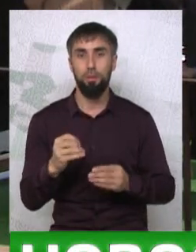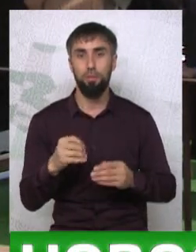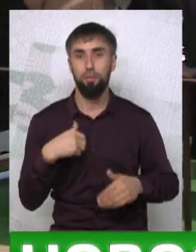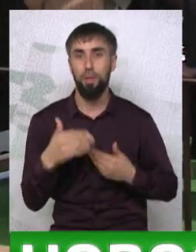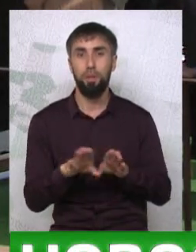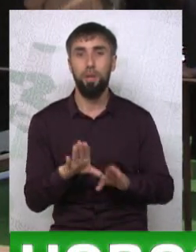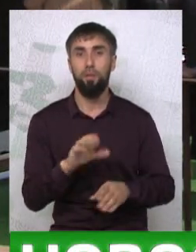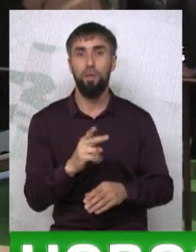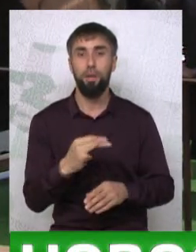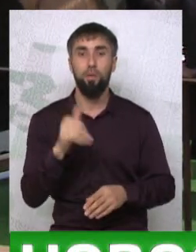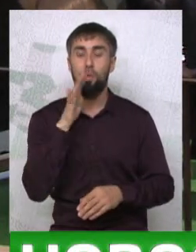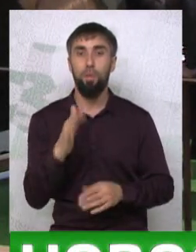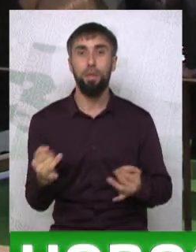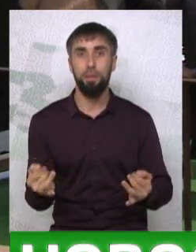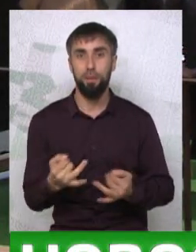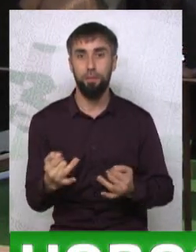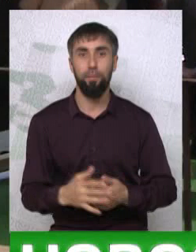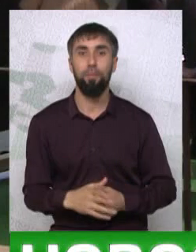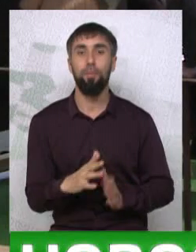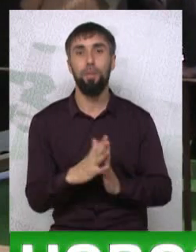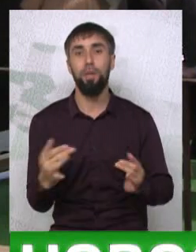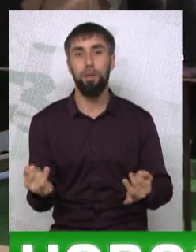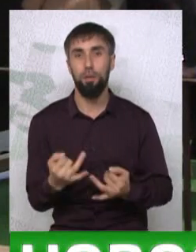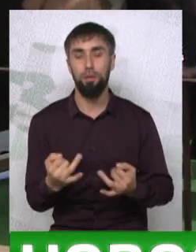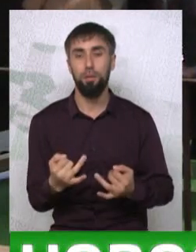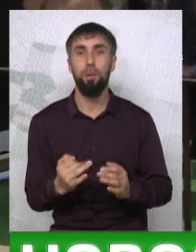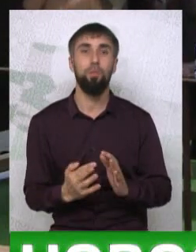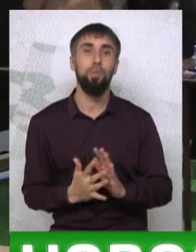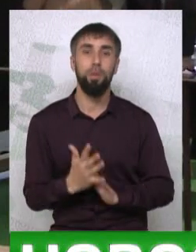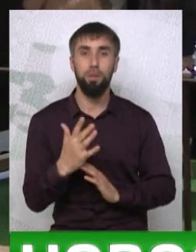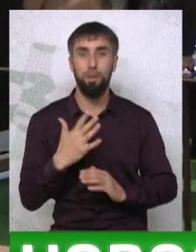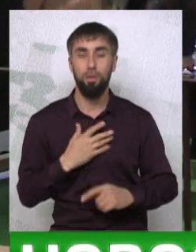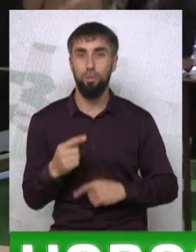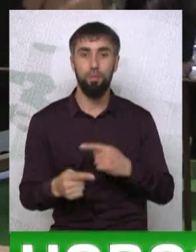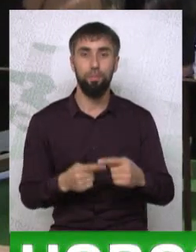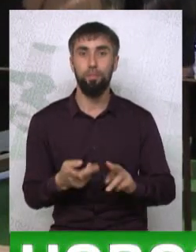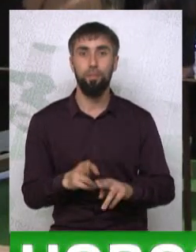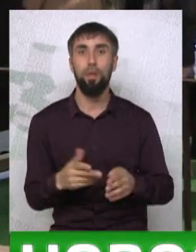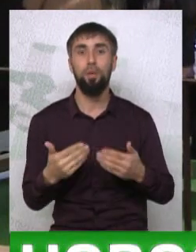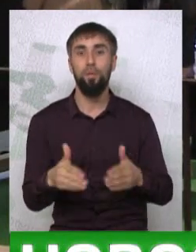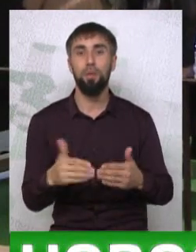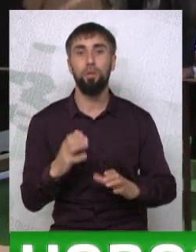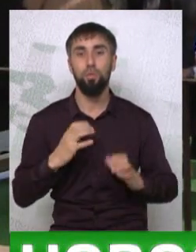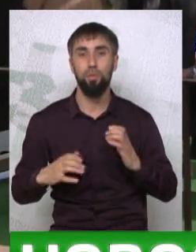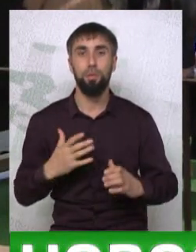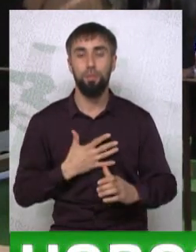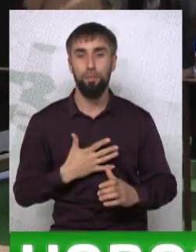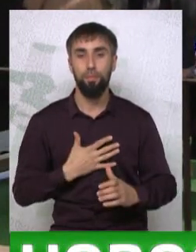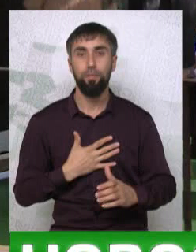такие вакансии, которые будут интересны, более интересны подрастающему нашему поколению. Это выпускники или студенты